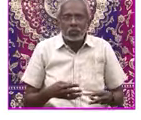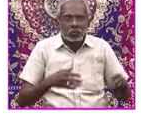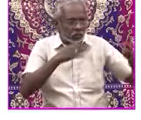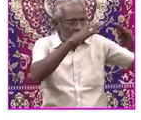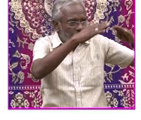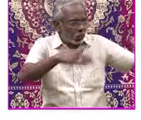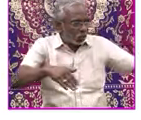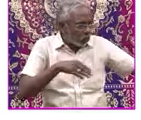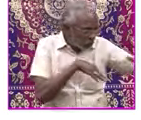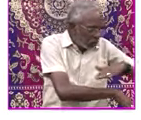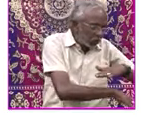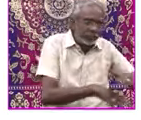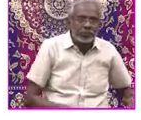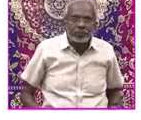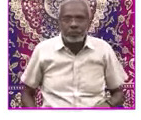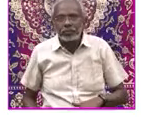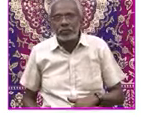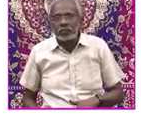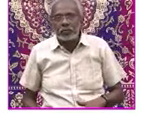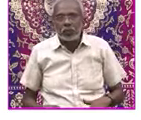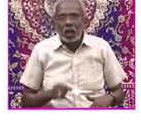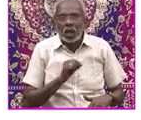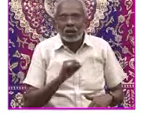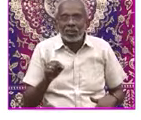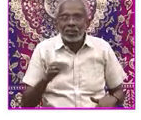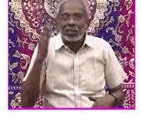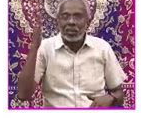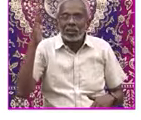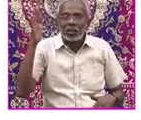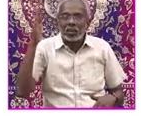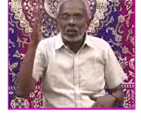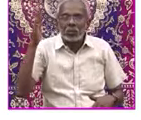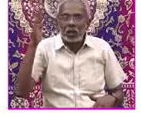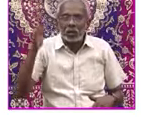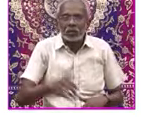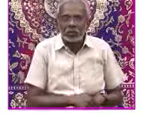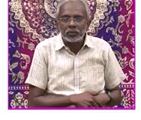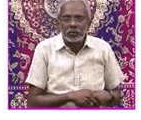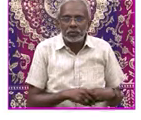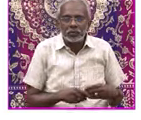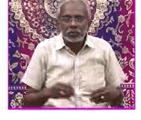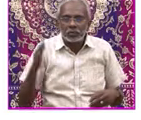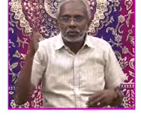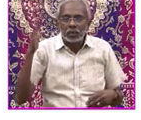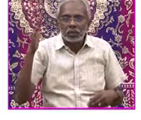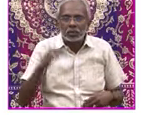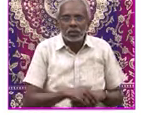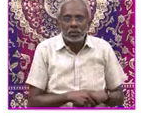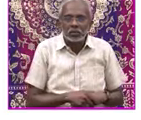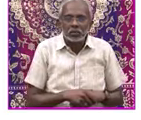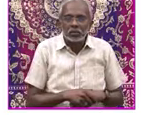புதர் என்று பொருள். அறுவர், அறுவர்னா தமிழர், சோழப்படையதா தமிழர்கள் என்று